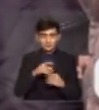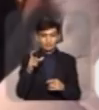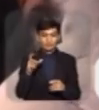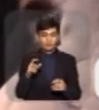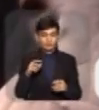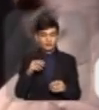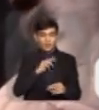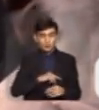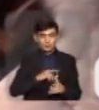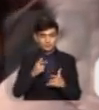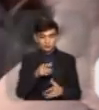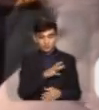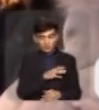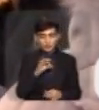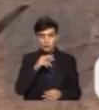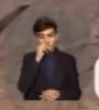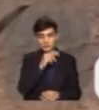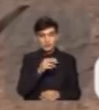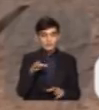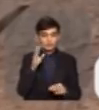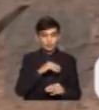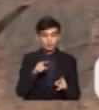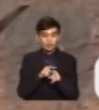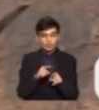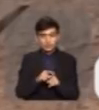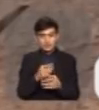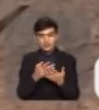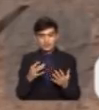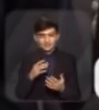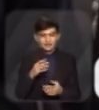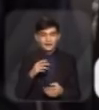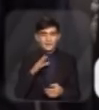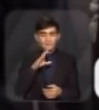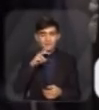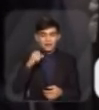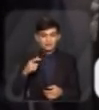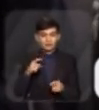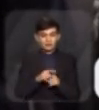в этой должности, они считают его виновным в отсутствии коммунальных благ.